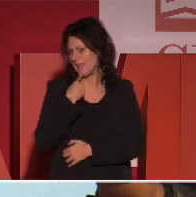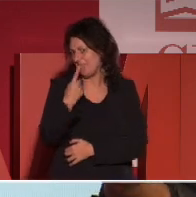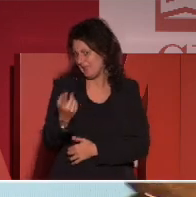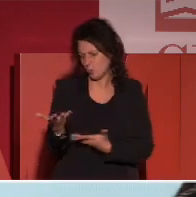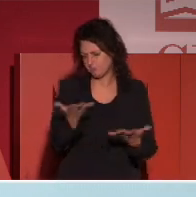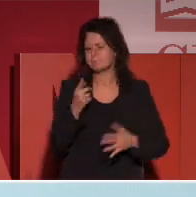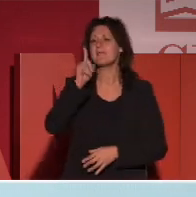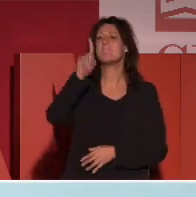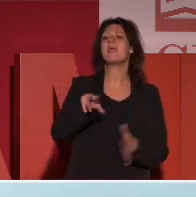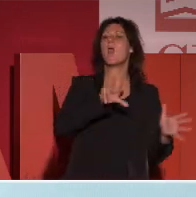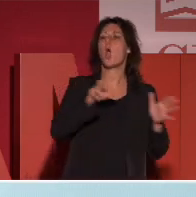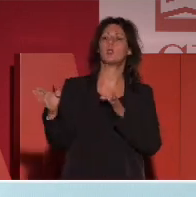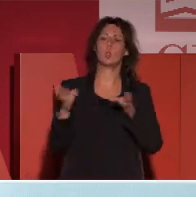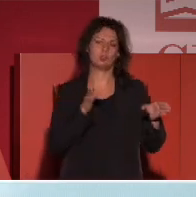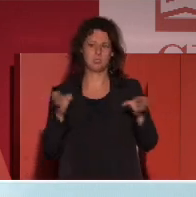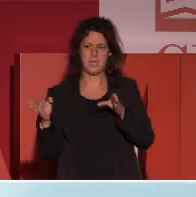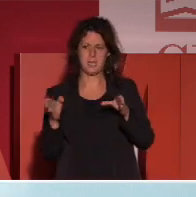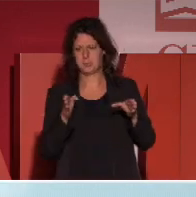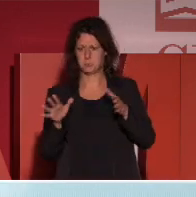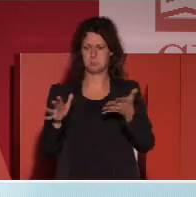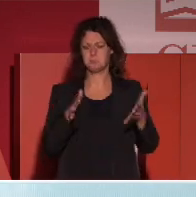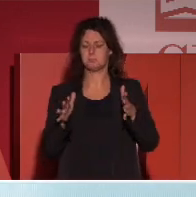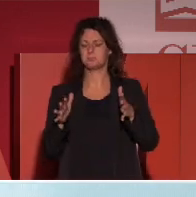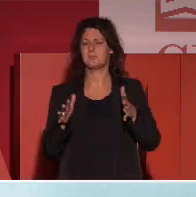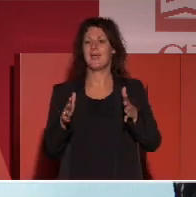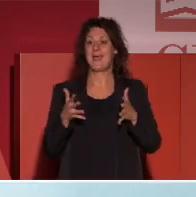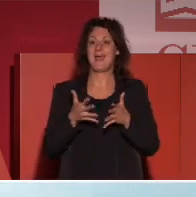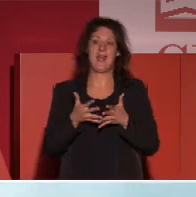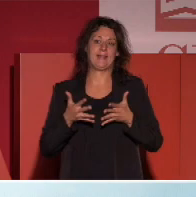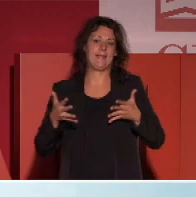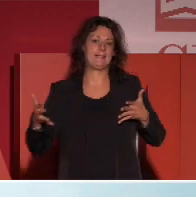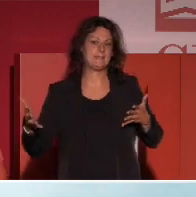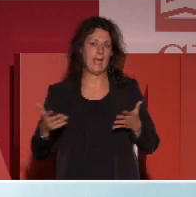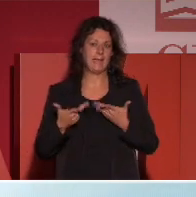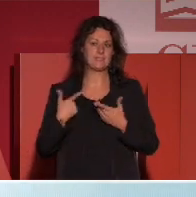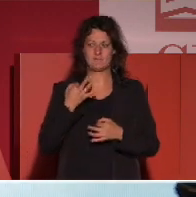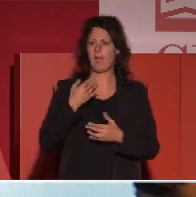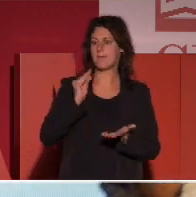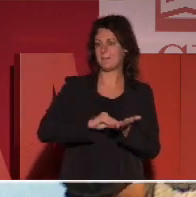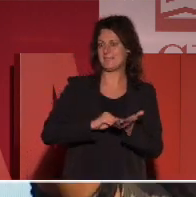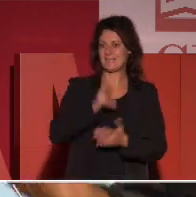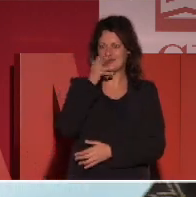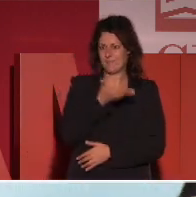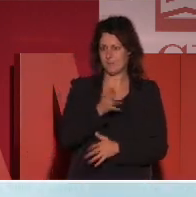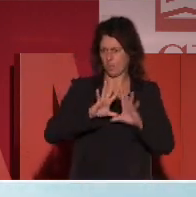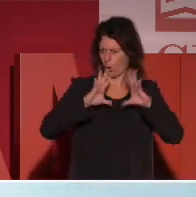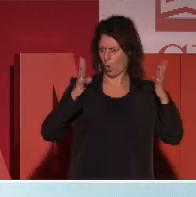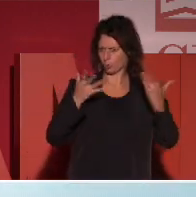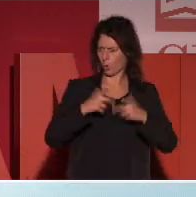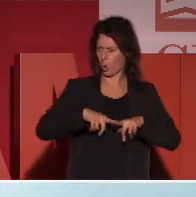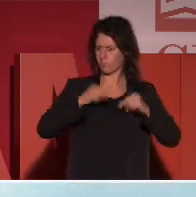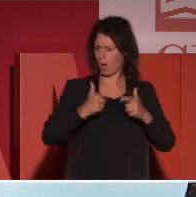dell'ottocento nel momento in cui anche la grandezza femminile o comunque la presenza femminile nel mondo aveva giustamente un suo